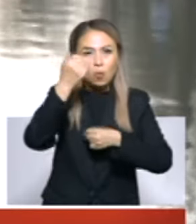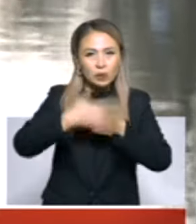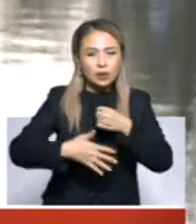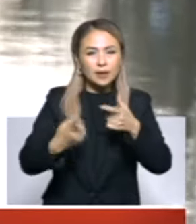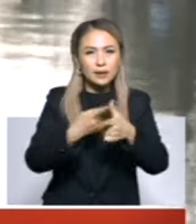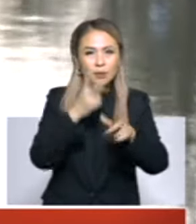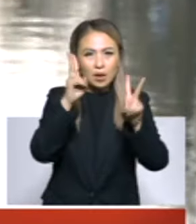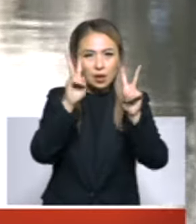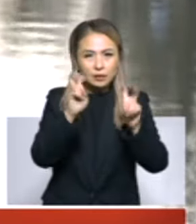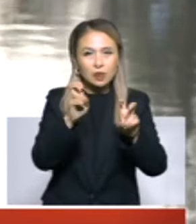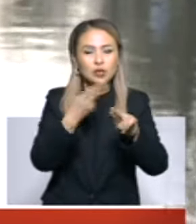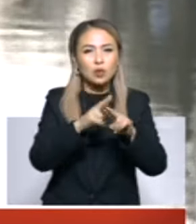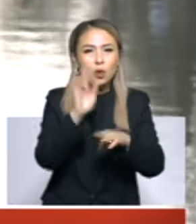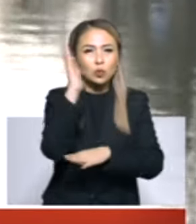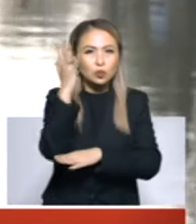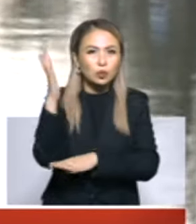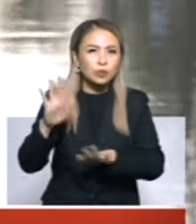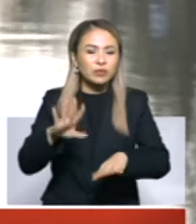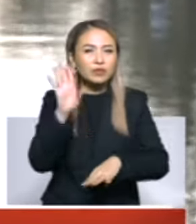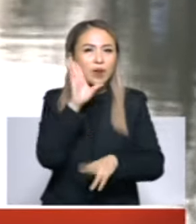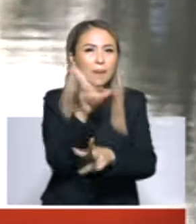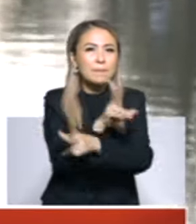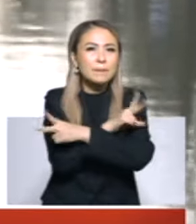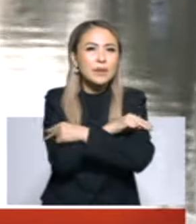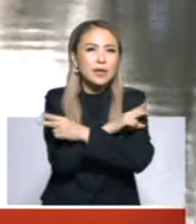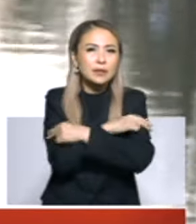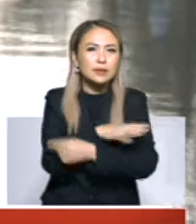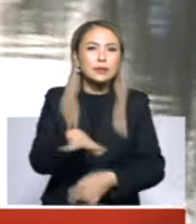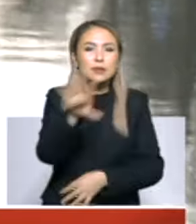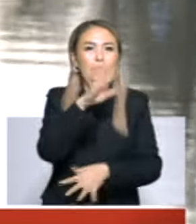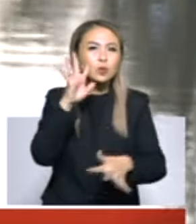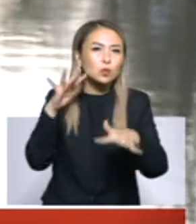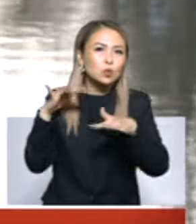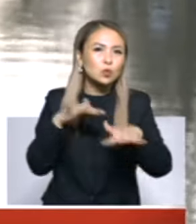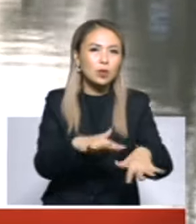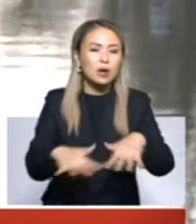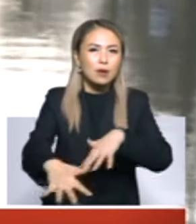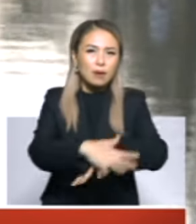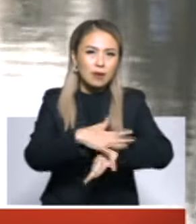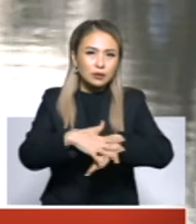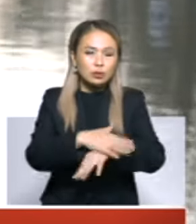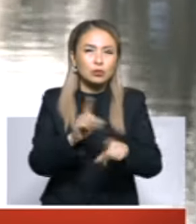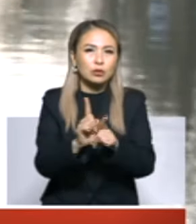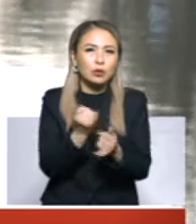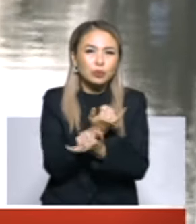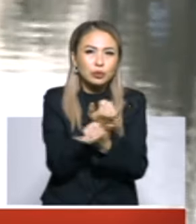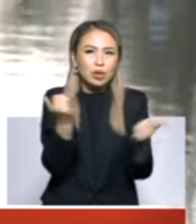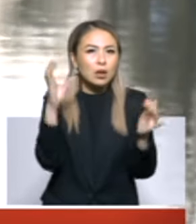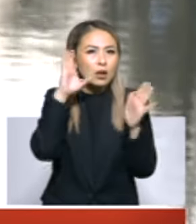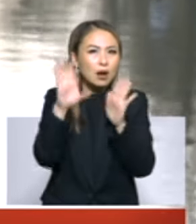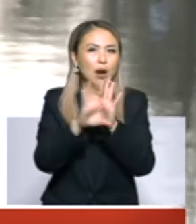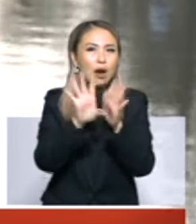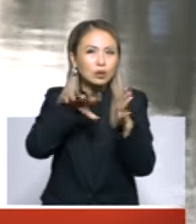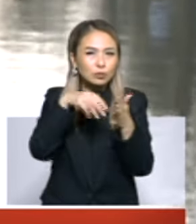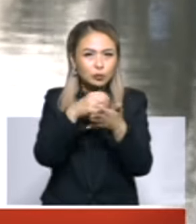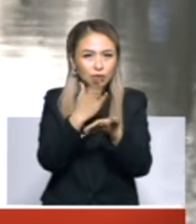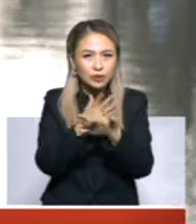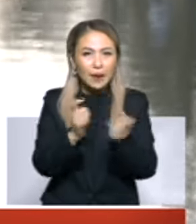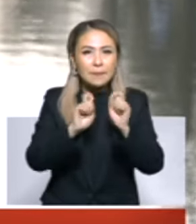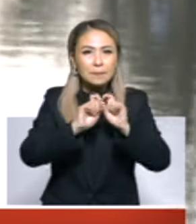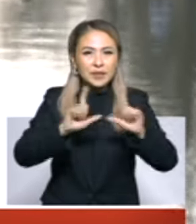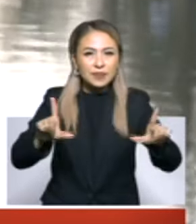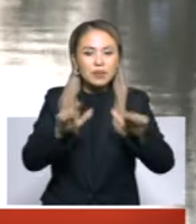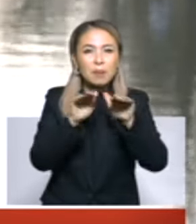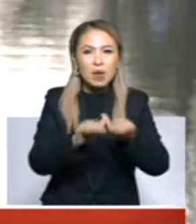деп атап кеткен аумақтағы саяжайларға су кірген. Осыған орай эвакуациялау жұмыстары мен халықты құлақтандыру шаралары әлі жүріп